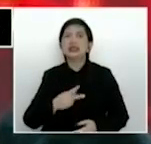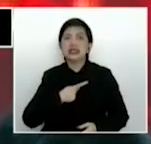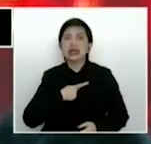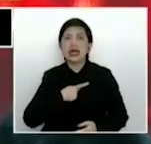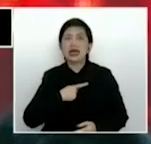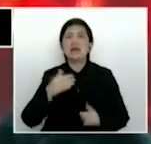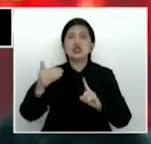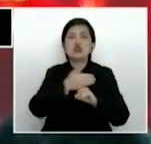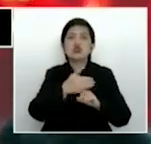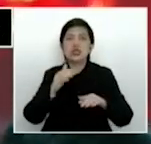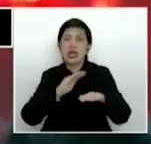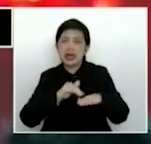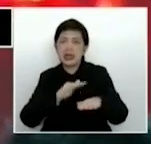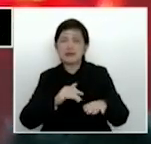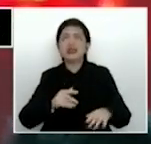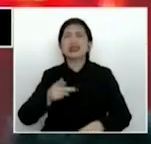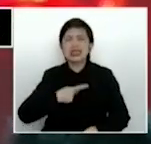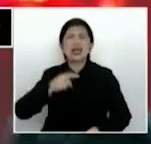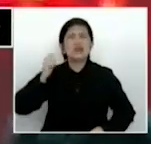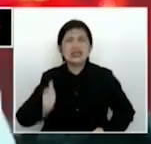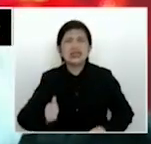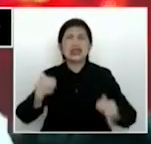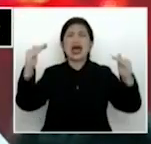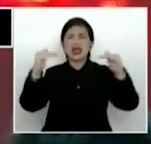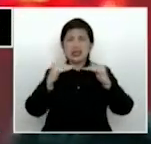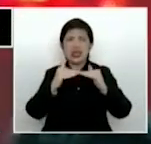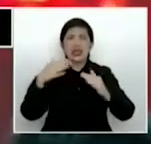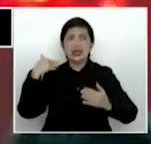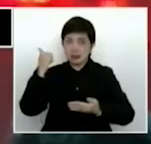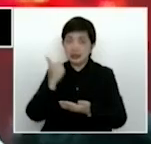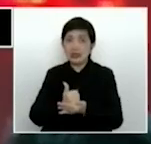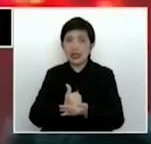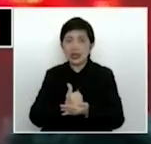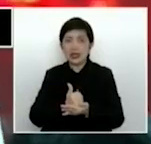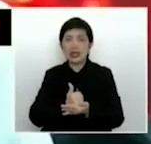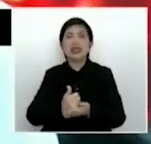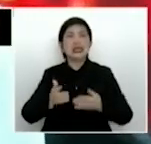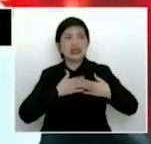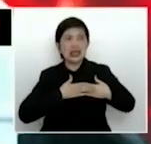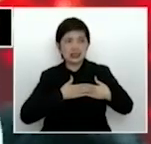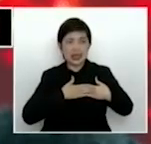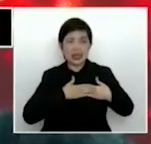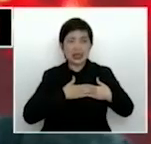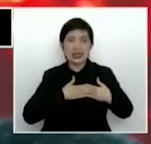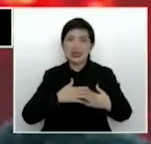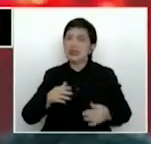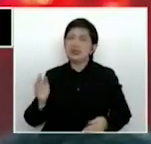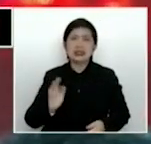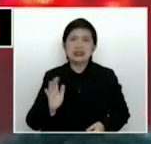adab supaya kita dapat bersikap adil sehingga kebijakan-kebijakan yang dirasakan